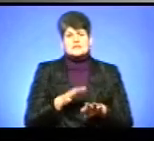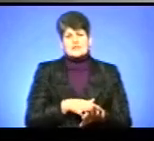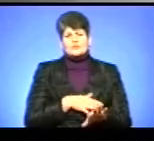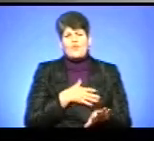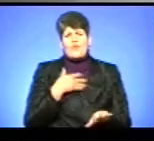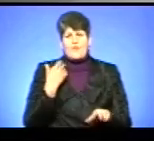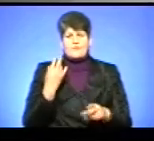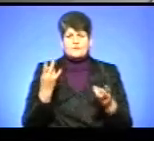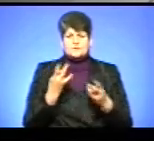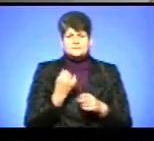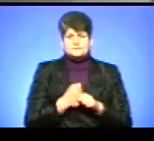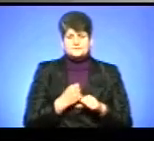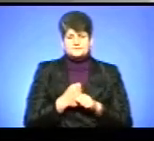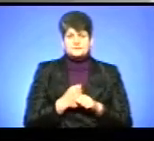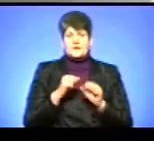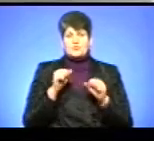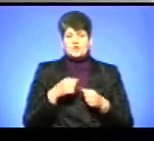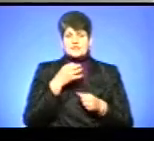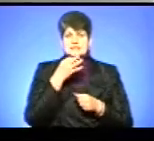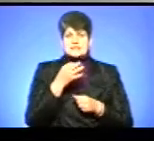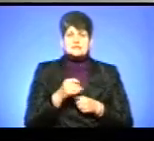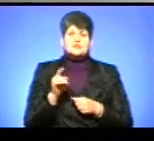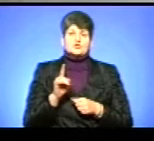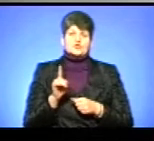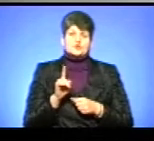і можна сказати, що